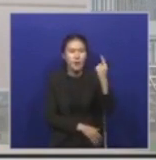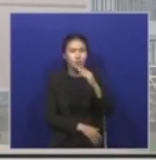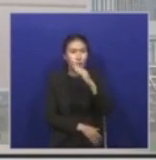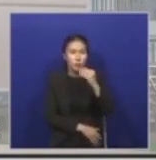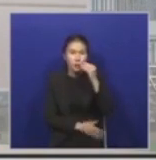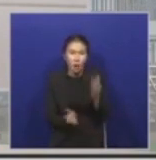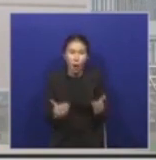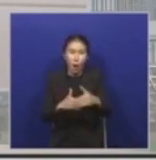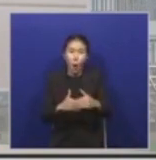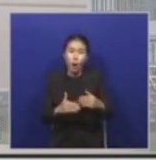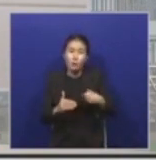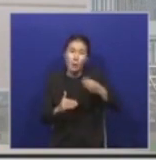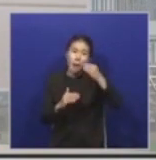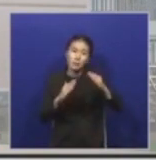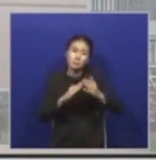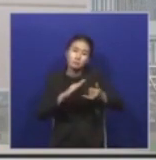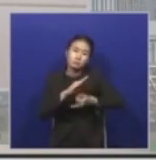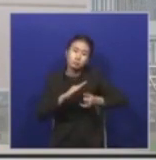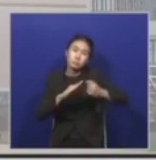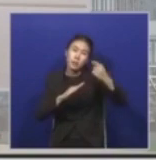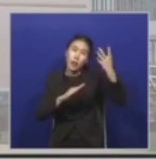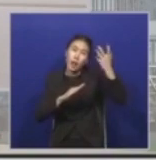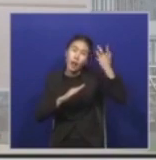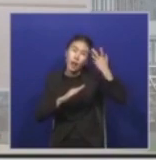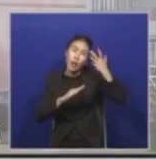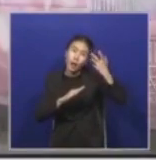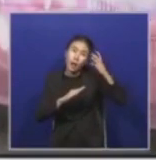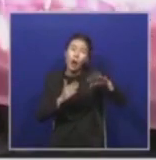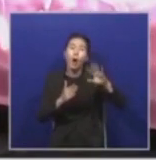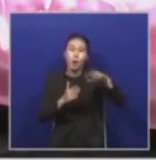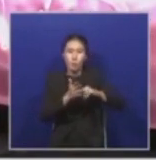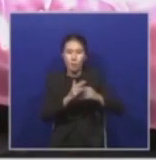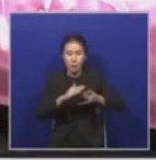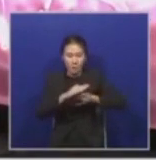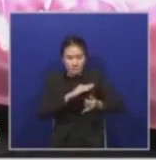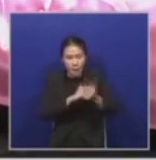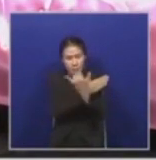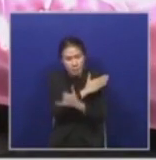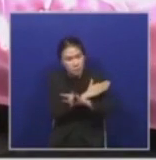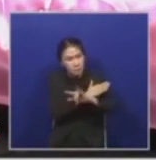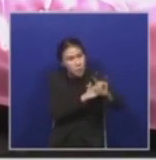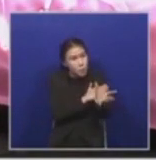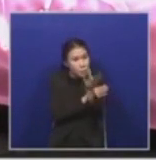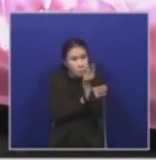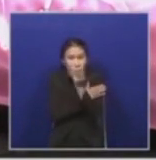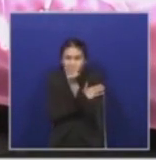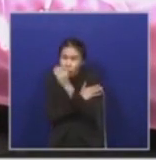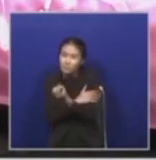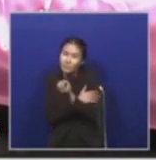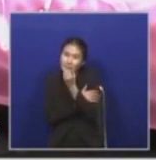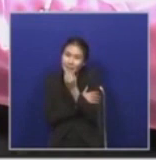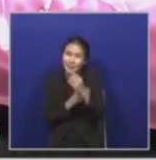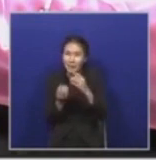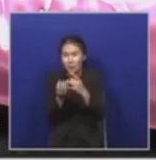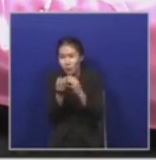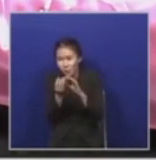องสี่เหลี่ยมกระดาษขาวเปล่าๆมันคิดอะไรไม่ออกหรอกมันก็ต้องให้ข้าราชการเขาได้เดินทางเขาไปเห็นโดนนี่นั่นกินขนมกินเงาะกิน